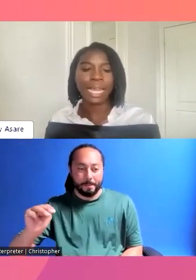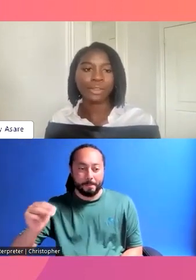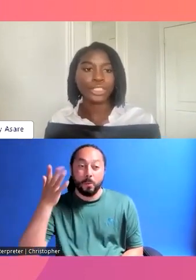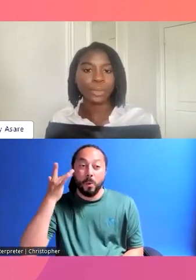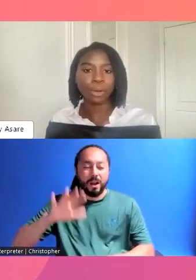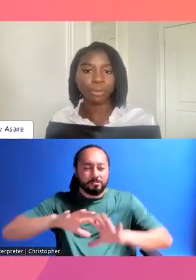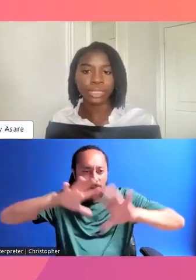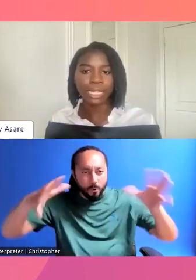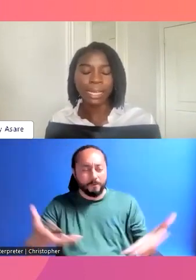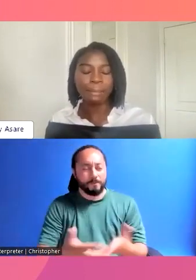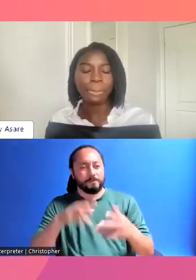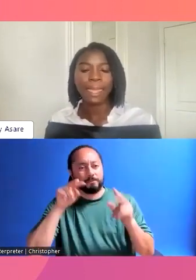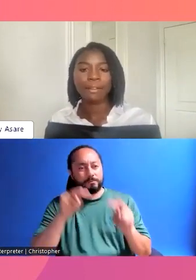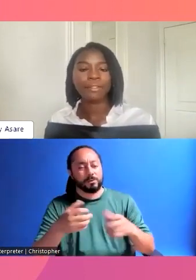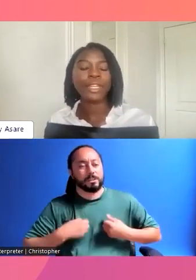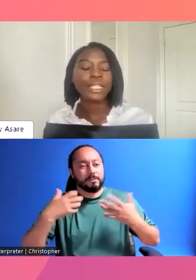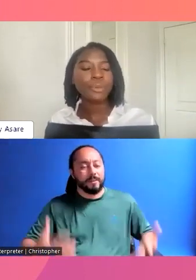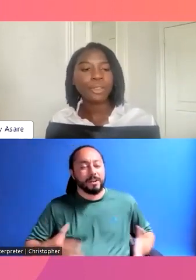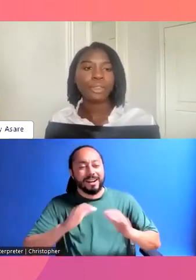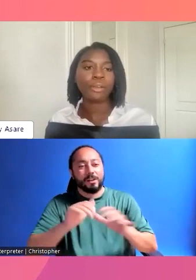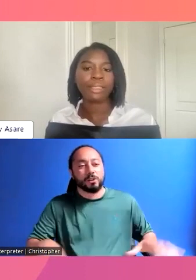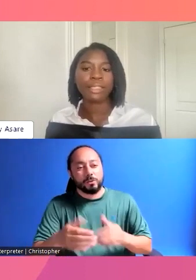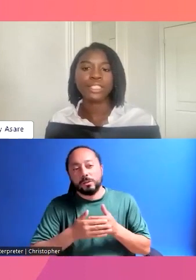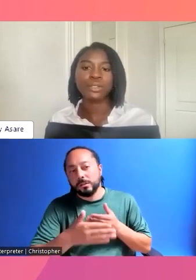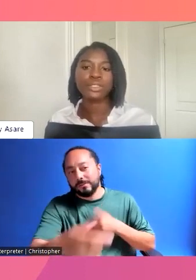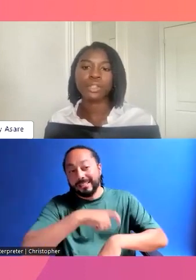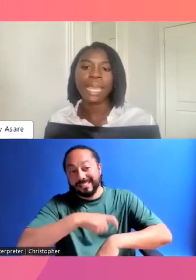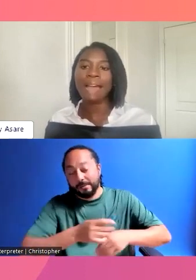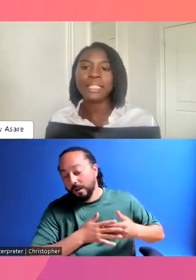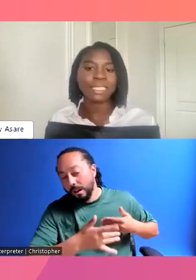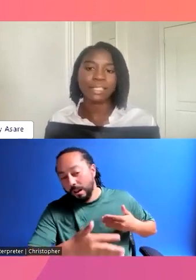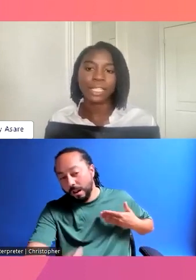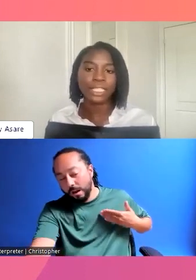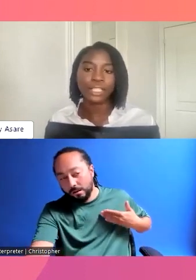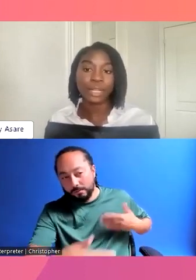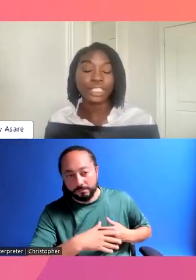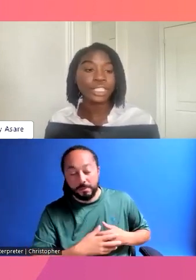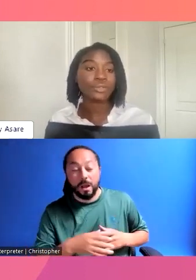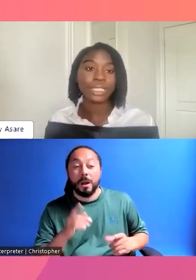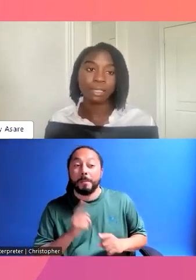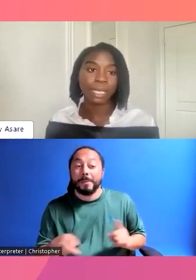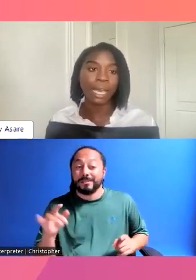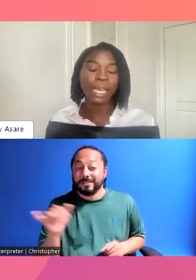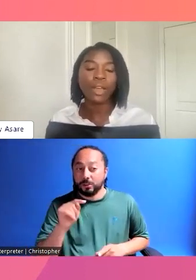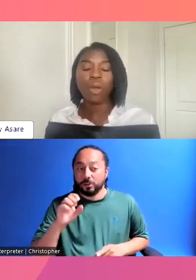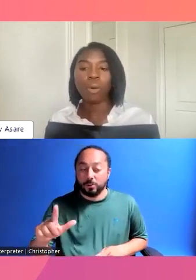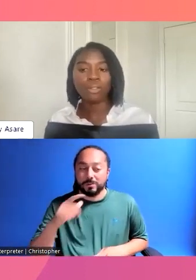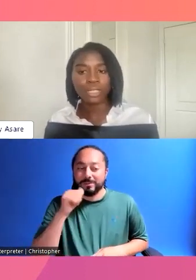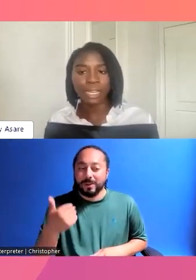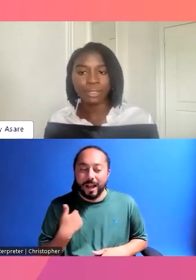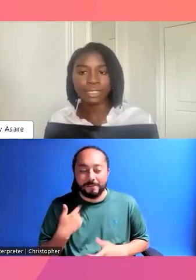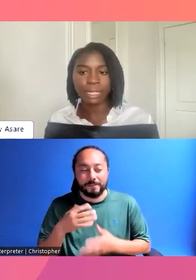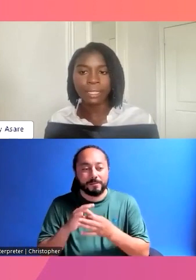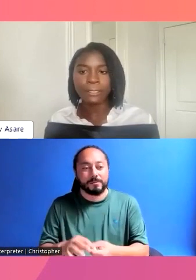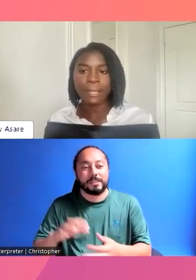survivor and how they're doing un over point de vue time. plus However, global, it plus is worth noting d'ensemble that d'une these tools don't survivante have et de ses specific progrès sur le considerations temps. for Cependant, il n'y a pas TBI de or